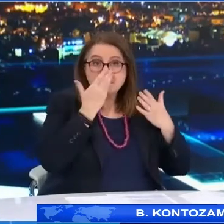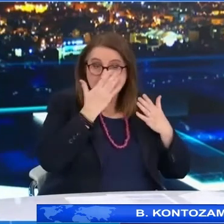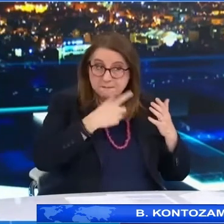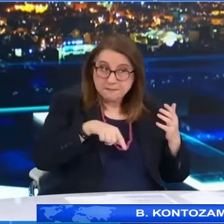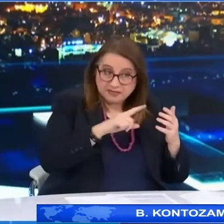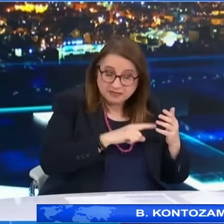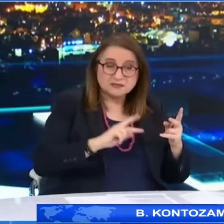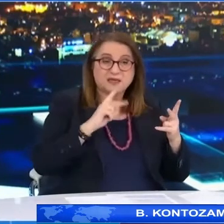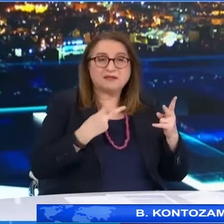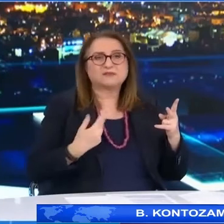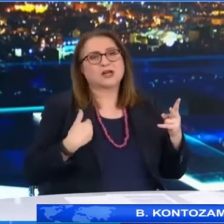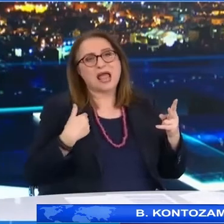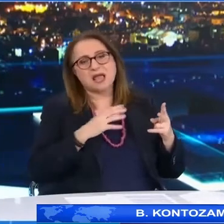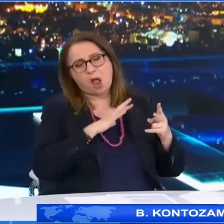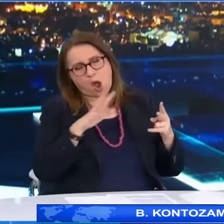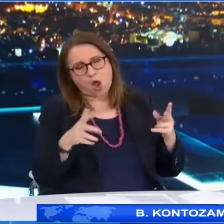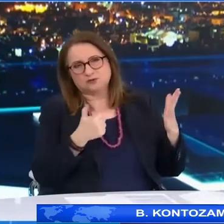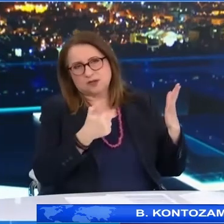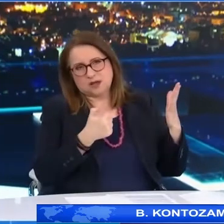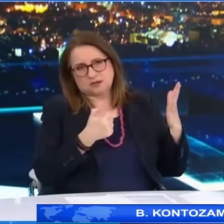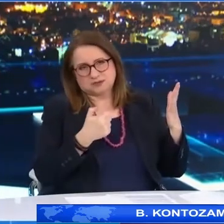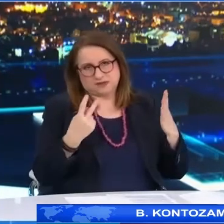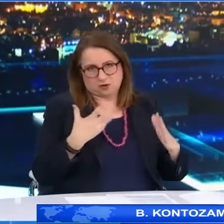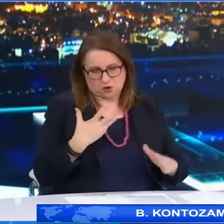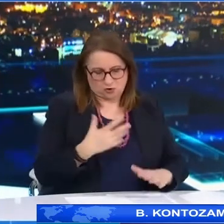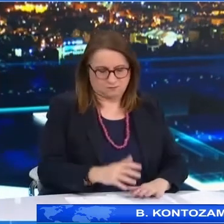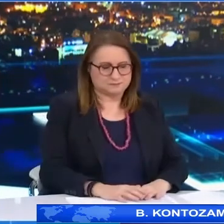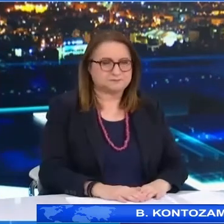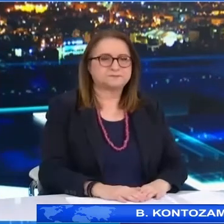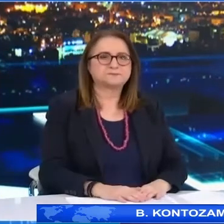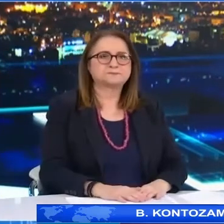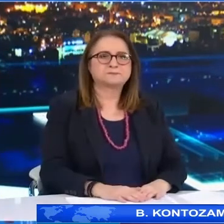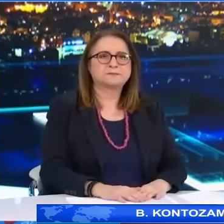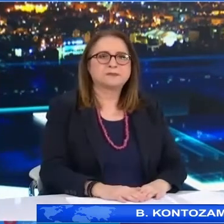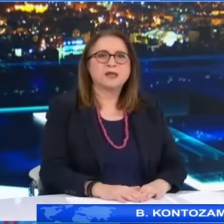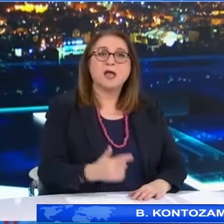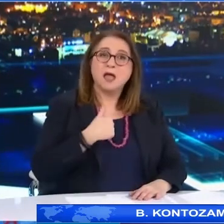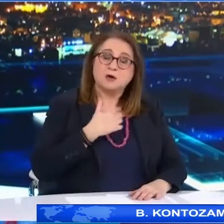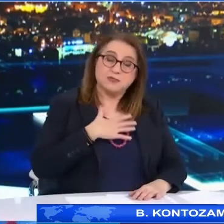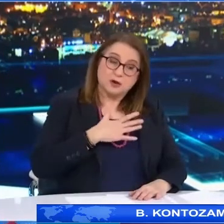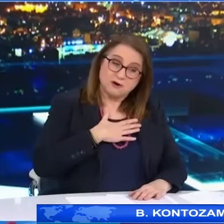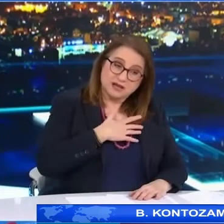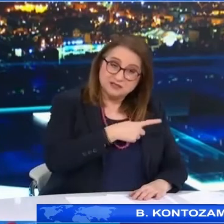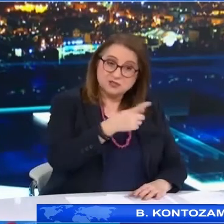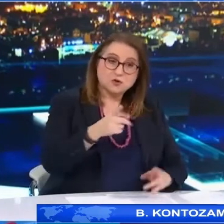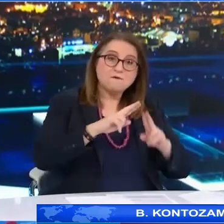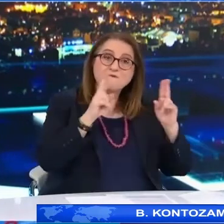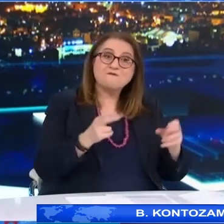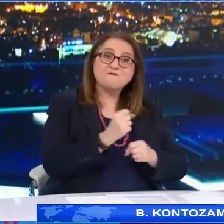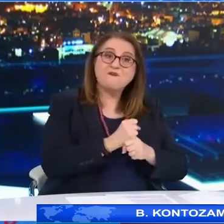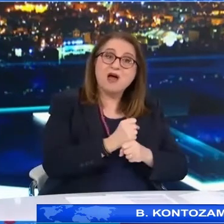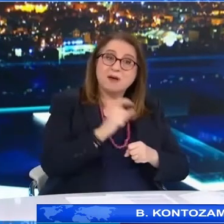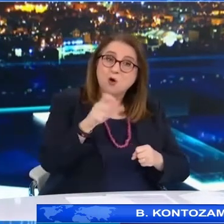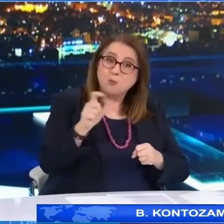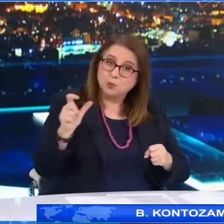στη συμβολή τόσο των φαρμακοποιών όσο και των επιχειρήσεων της εφοδιαστικής αλυσίδας φαρμάκου που συμβάλλουν στην επιτυχία του